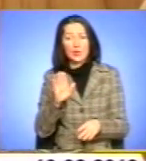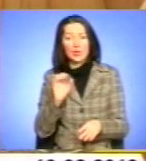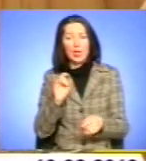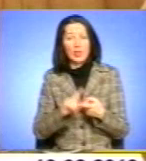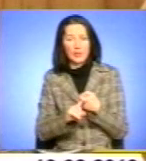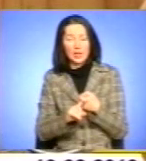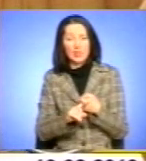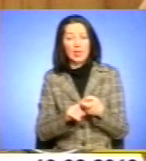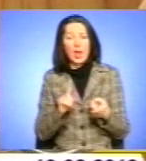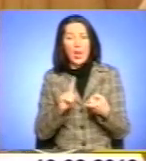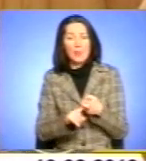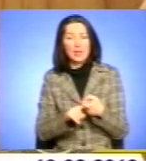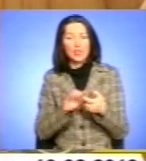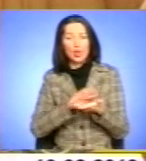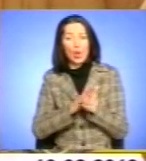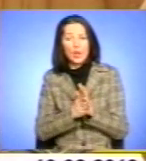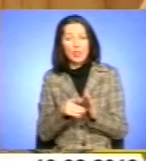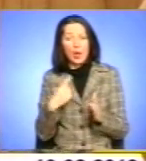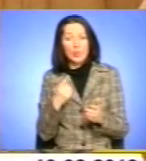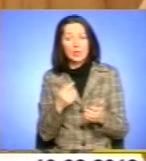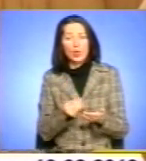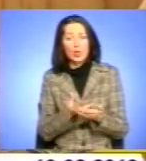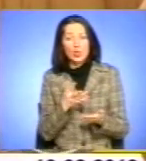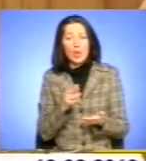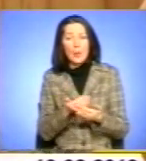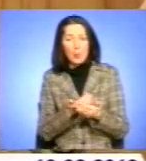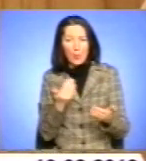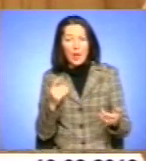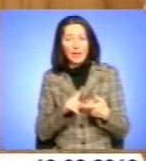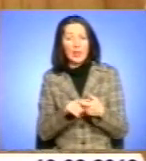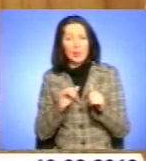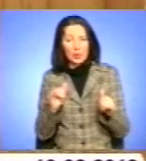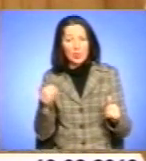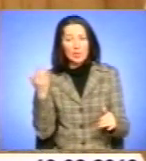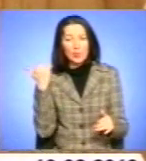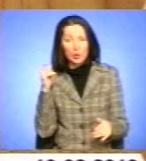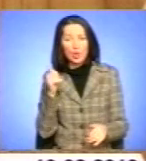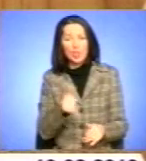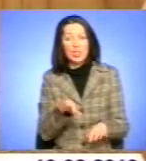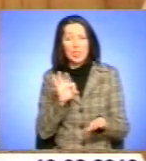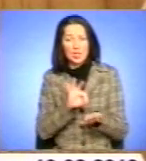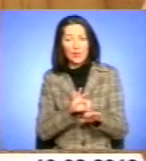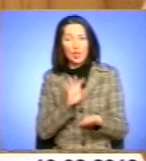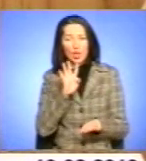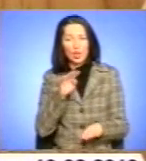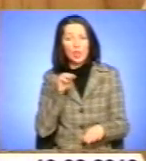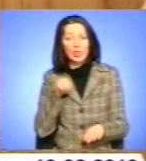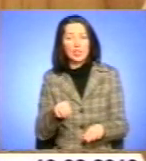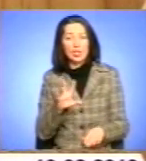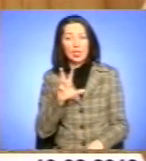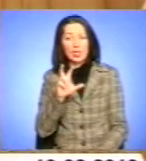інфекції, епідситуація в області оцінюється як передепідемічна. За минулий тиждень захворіло